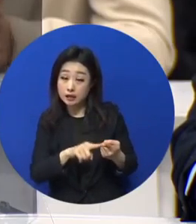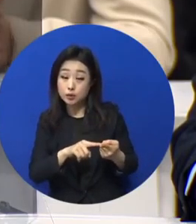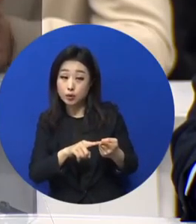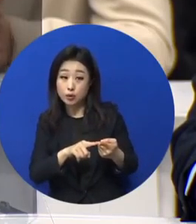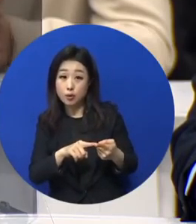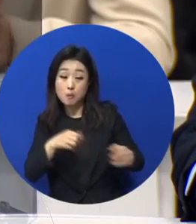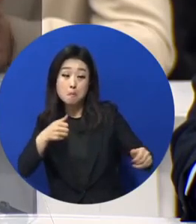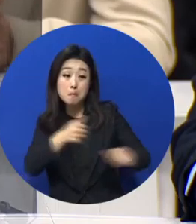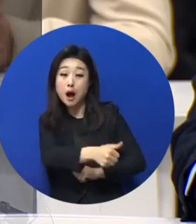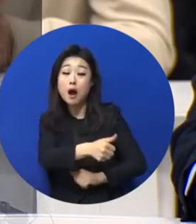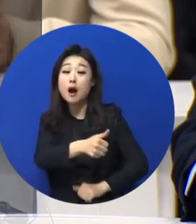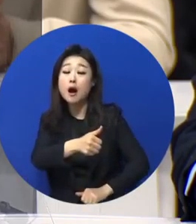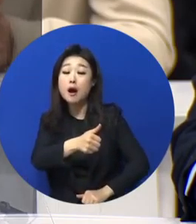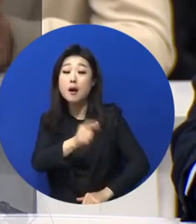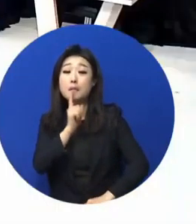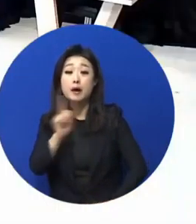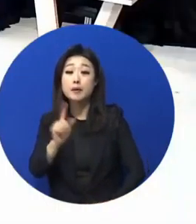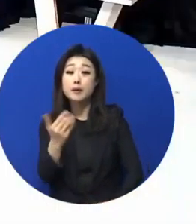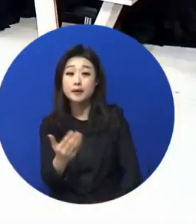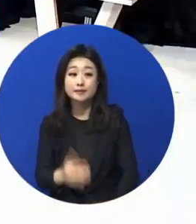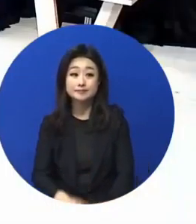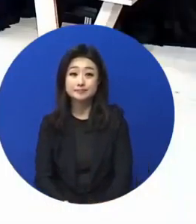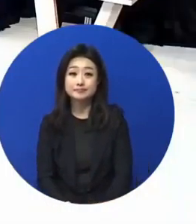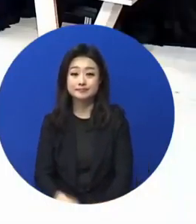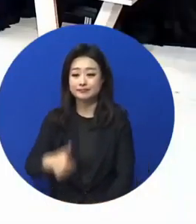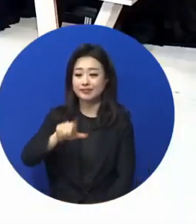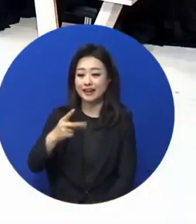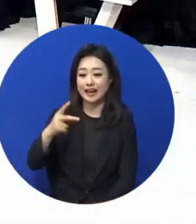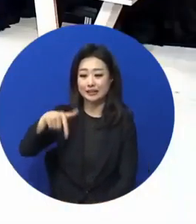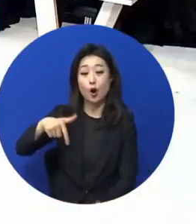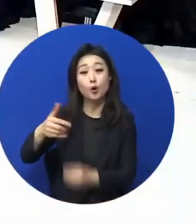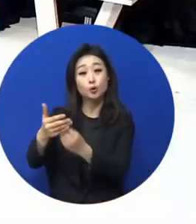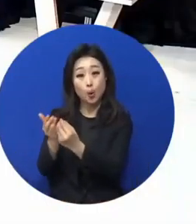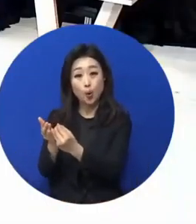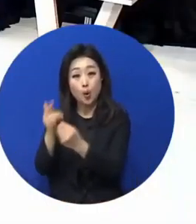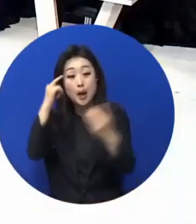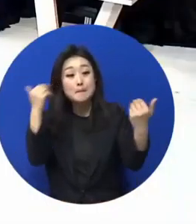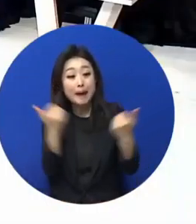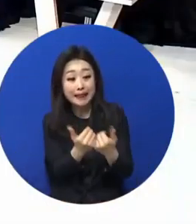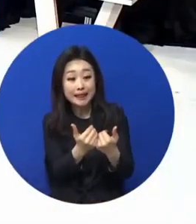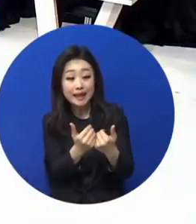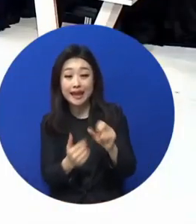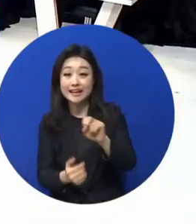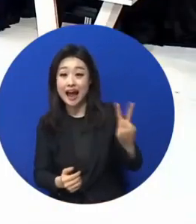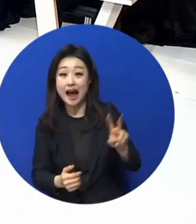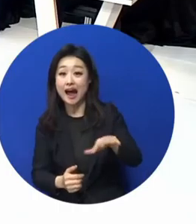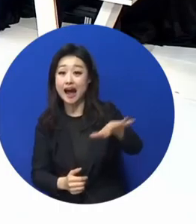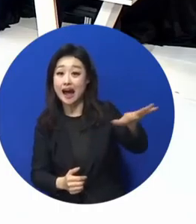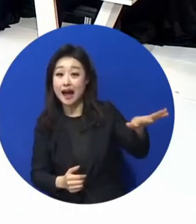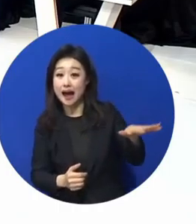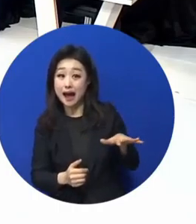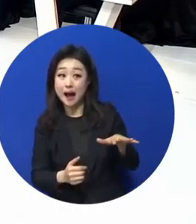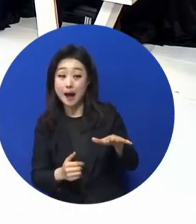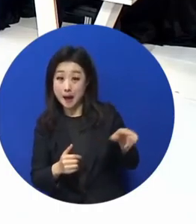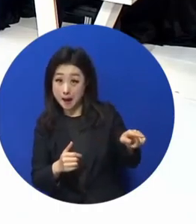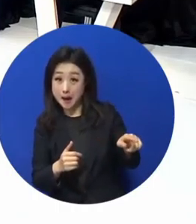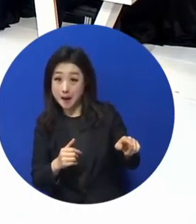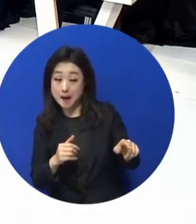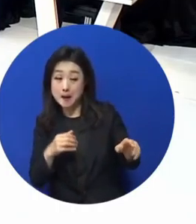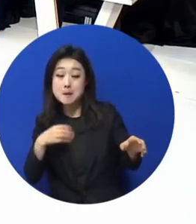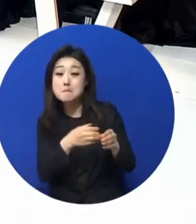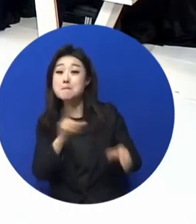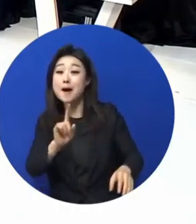내시겠습니까? 네, 질문이 그거네요. 가덕도 신공항을 반대하는 야당에 대해서 어떻게 대응하면서 그 전략을 짜겠느냐, 첫